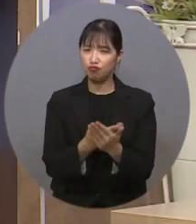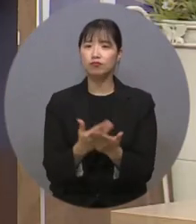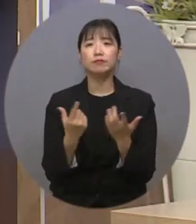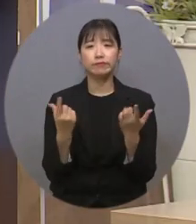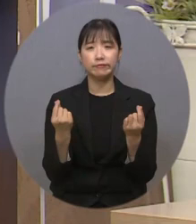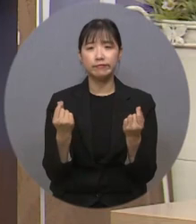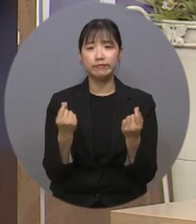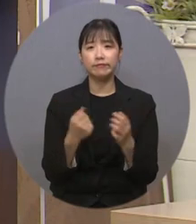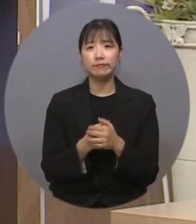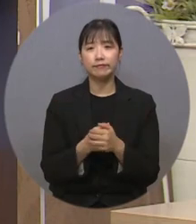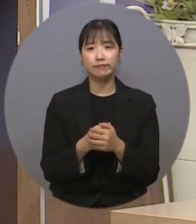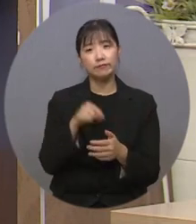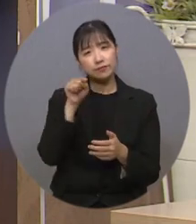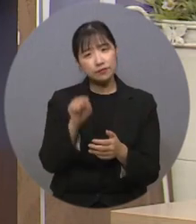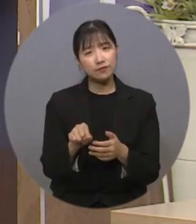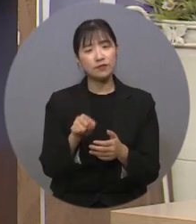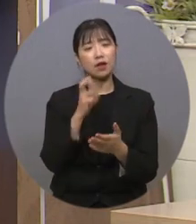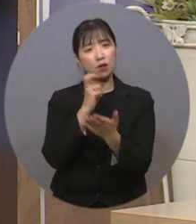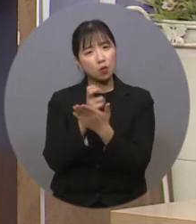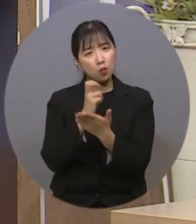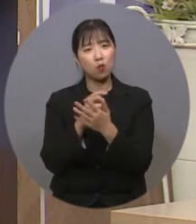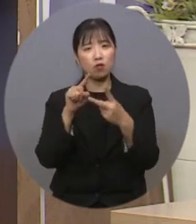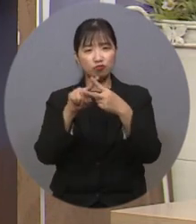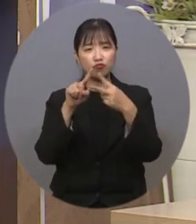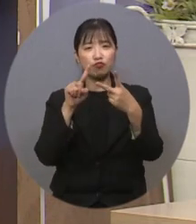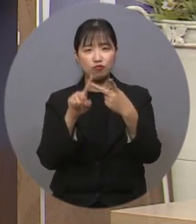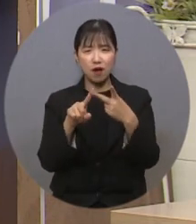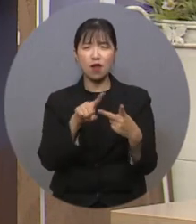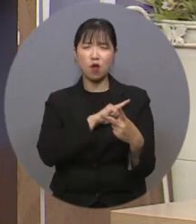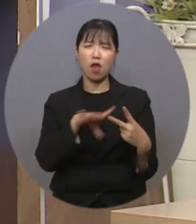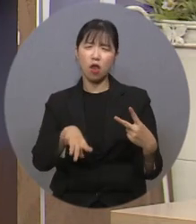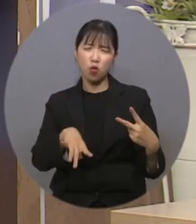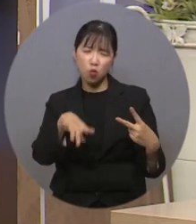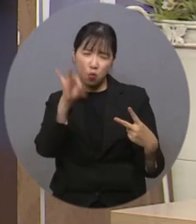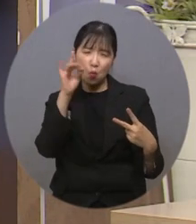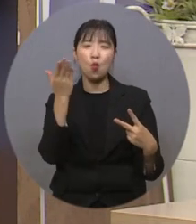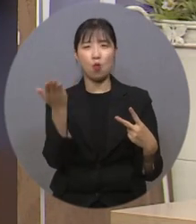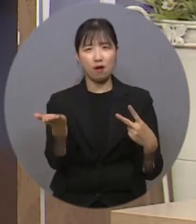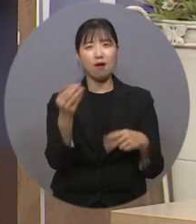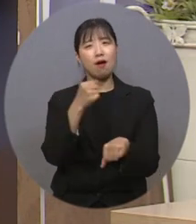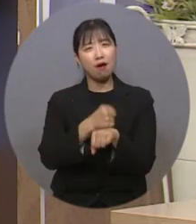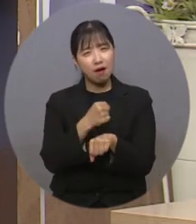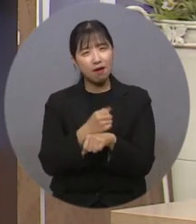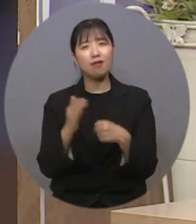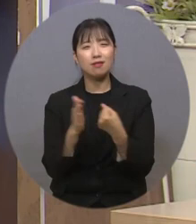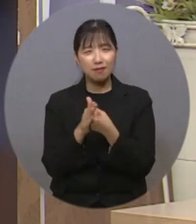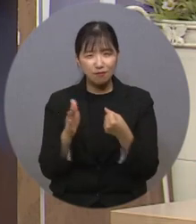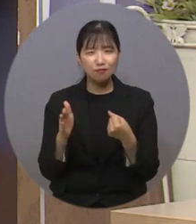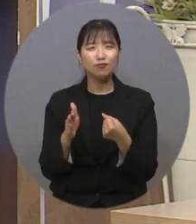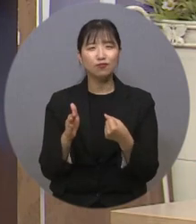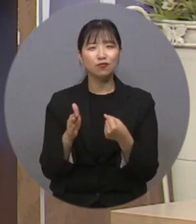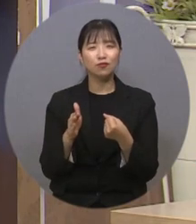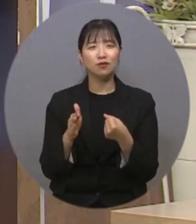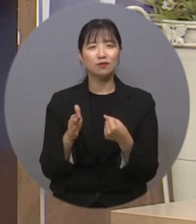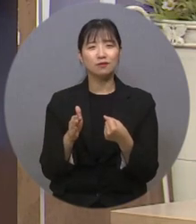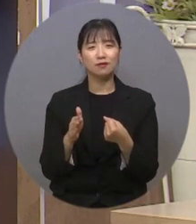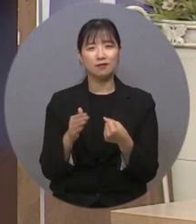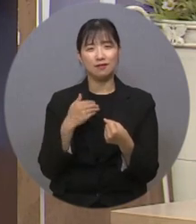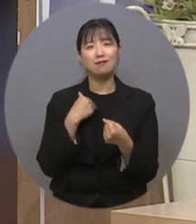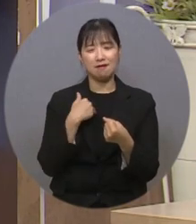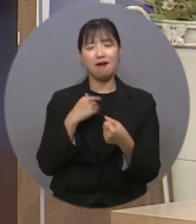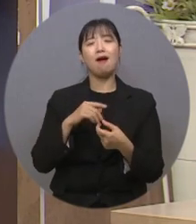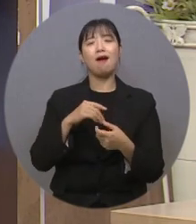일인데 이런 조례 두 가지에 대해서 또 최초로 시행을 해 주셨다는 데 대해서 제가 또